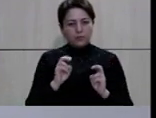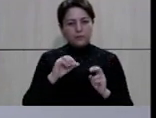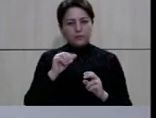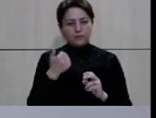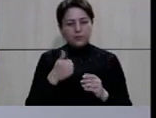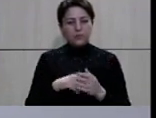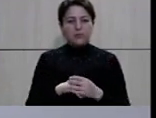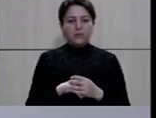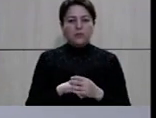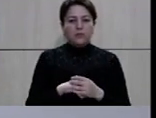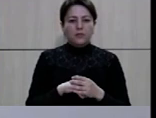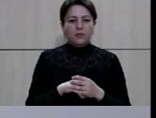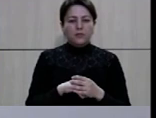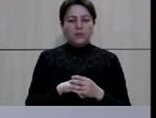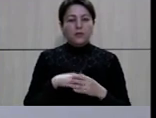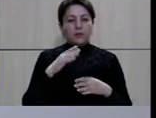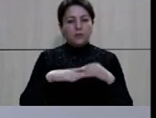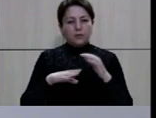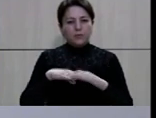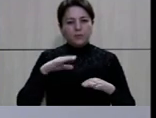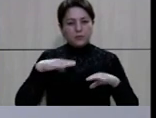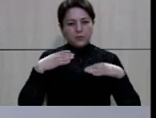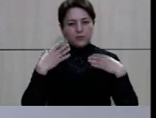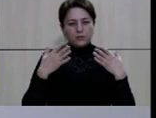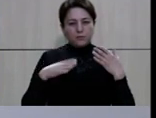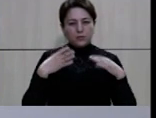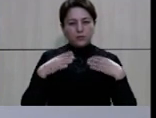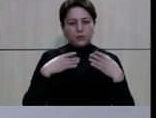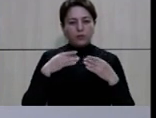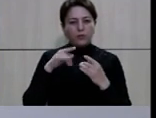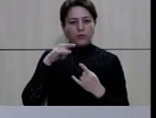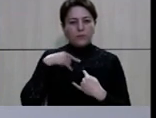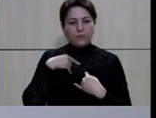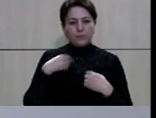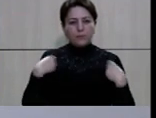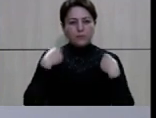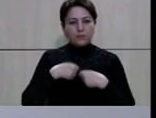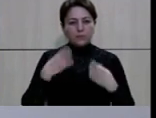oldin amaliy mashg'ulot fartugimni taqib olishim shart.